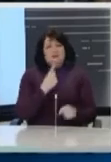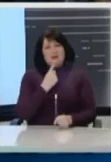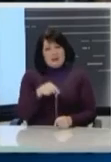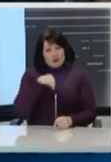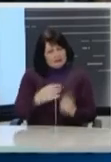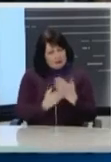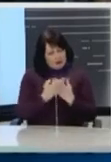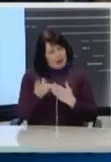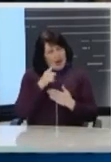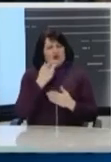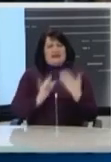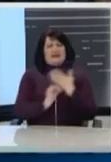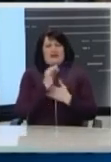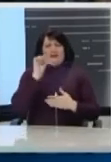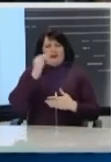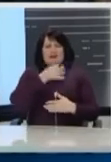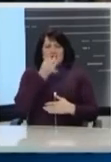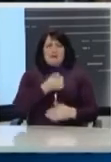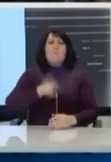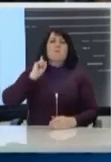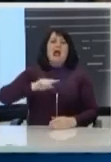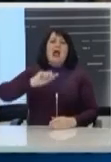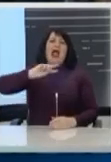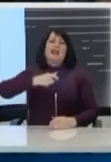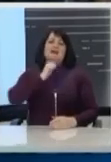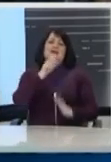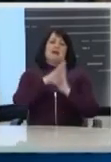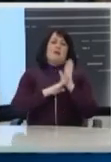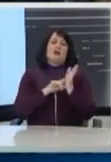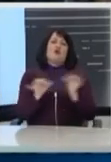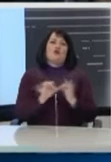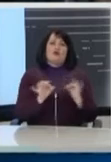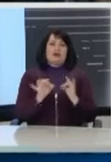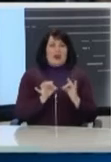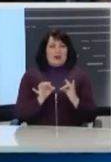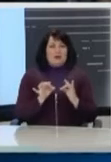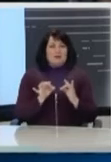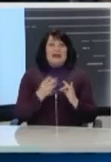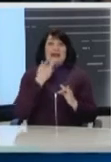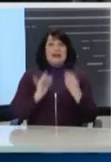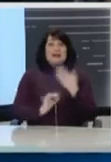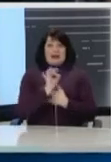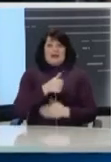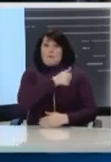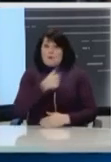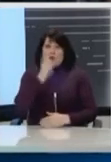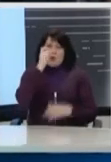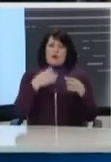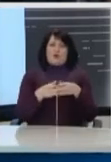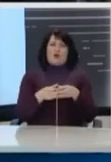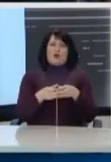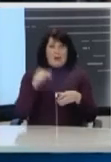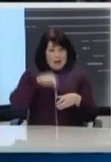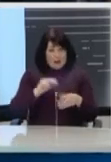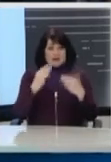πρωί, ότι με ένα παράνομο και αντισυνταγματικό νομοσχέδιο η Χρυσή Αυγή είναι το μοναδικό κόμμα μέσα στη